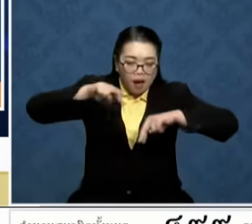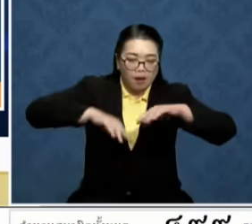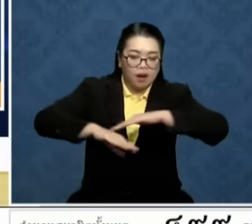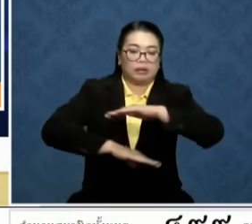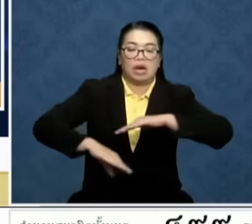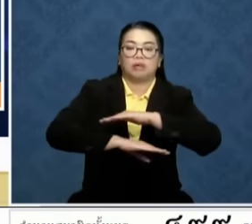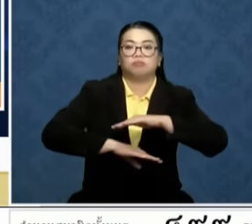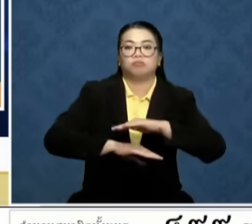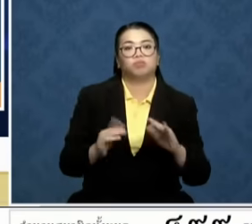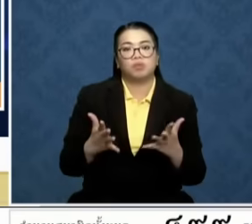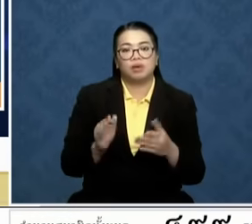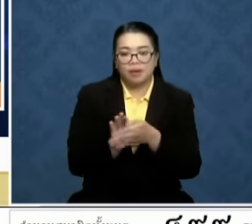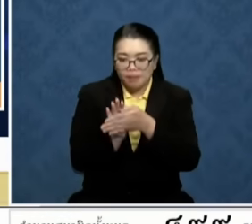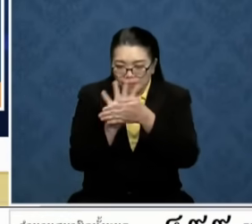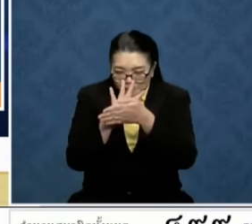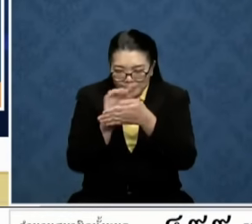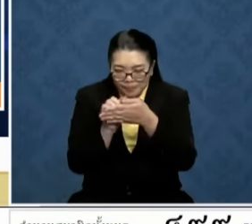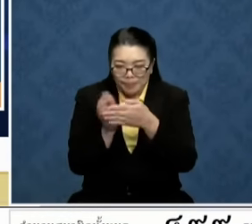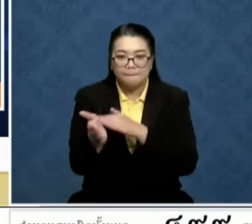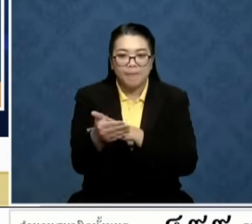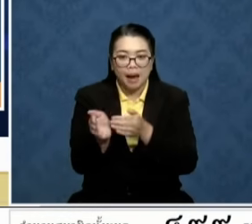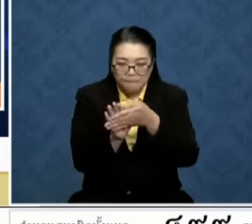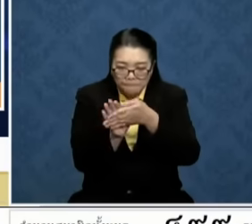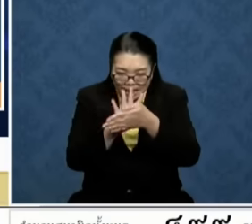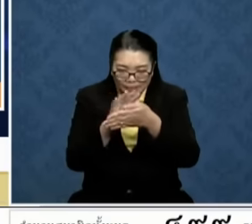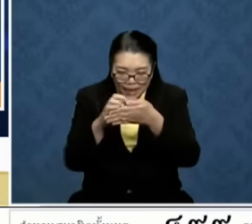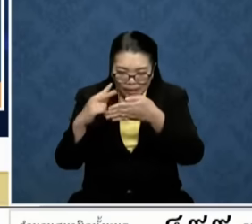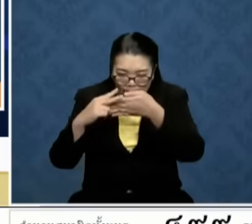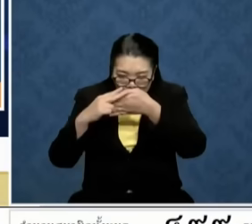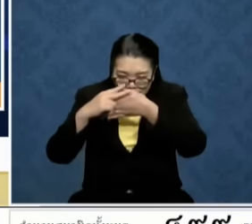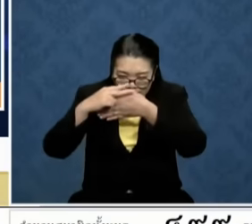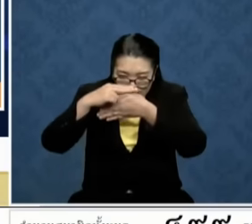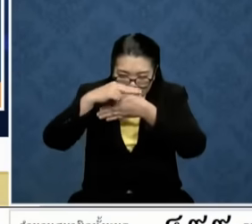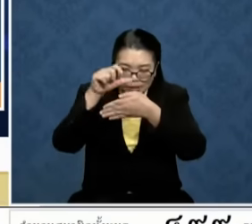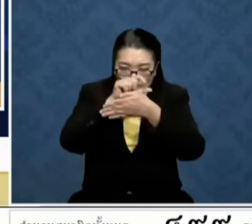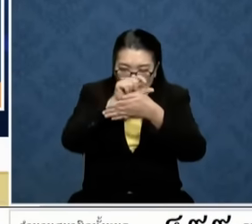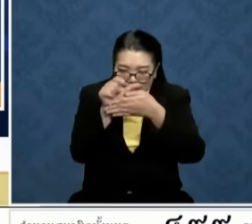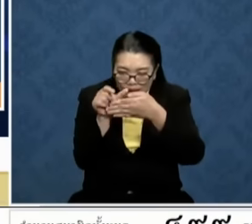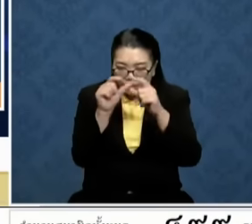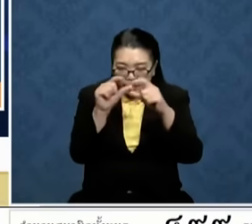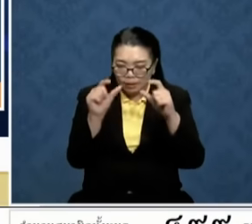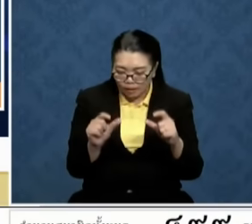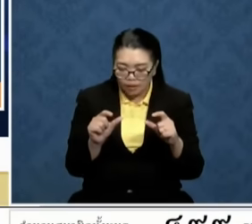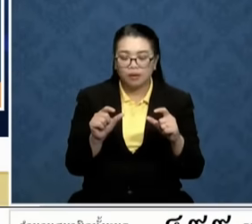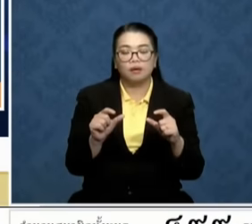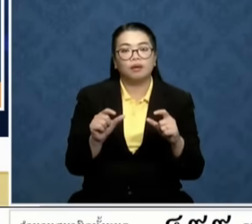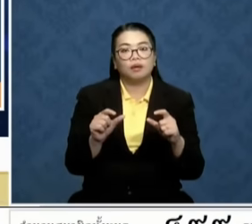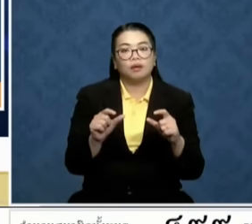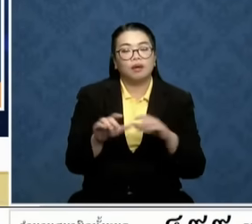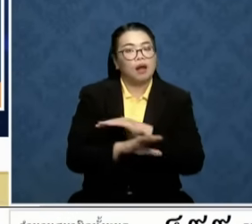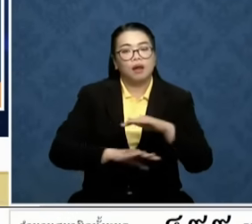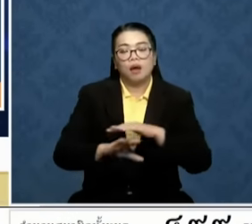ฐานครีบของปลาตั้งแต่ต้นได้แต่ท่านประธานลองย้อนดูอีกทีนะครับผมจะจบที่สไลด์